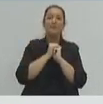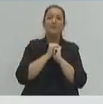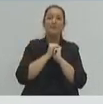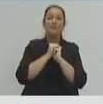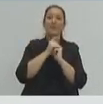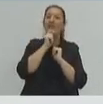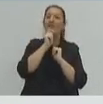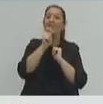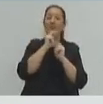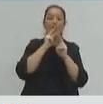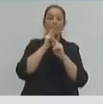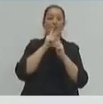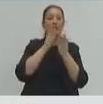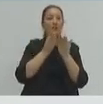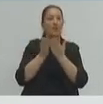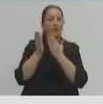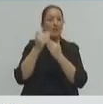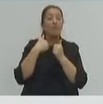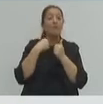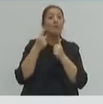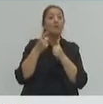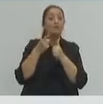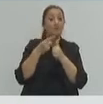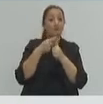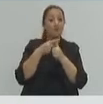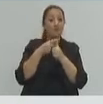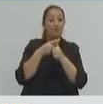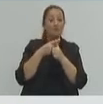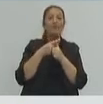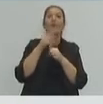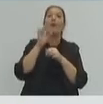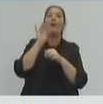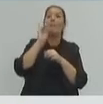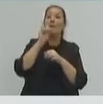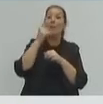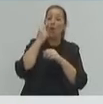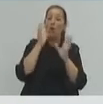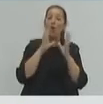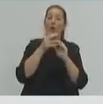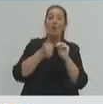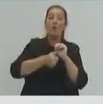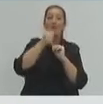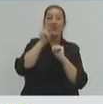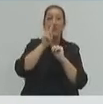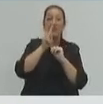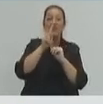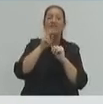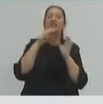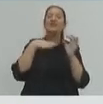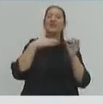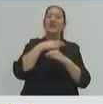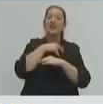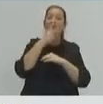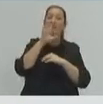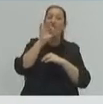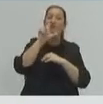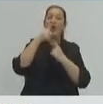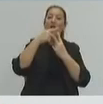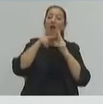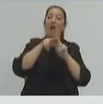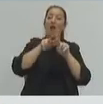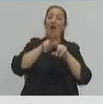kürsüye davet edeceğiz. Ben önce Milliyetçi Hareket Partisi Grup Başkan Vekilimiz Sayın Volkan Yılmaz'ı kürsüye davet ediyorum.